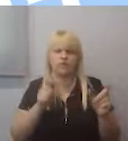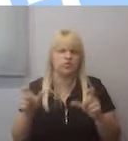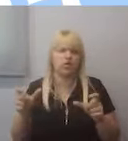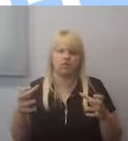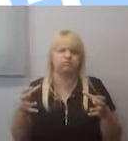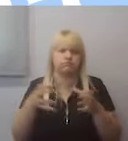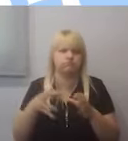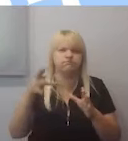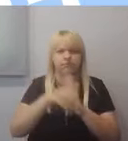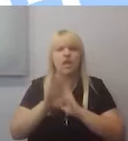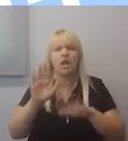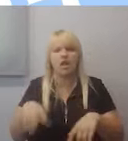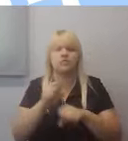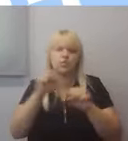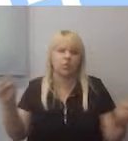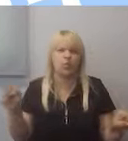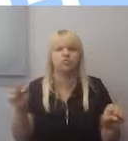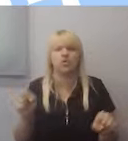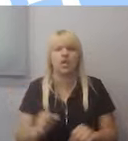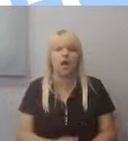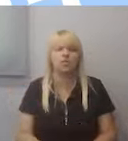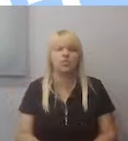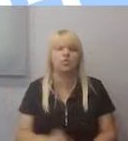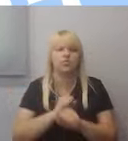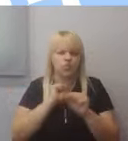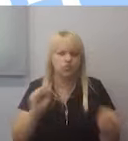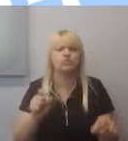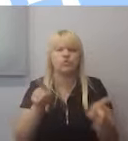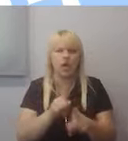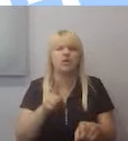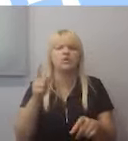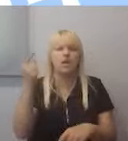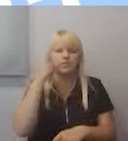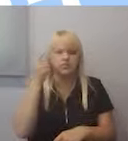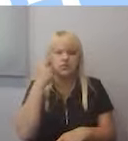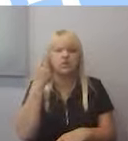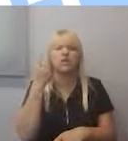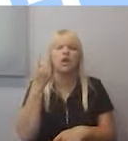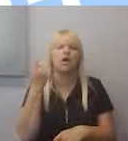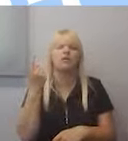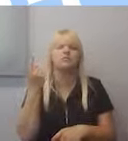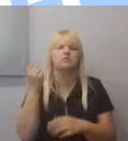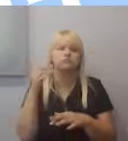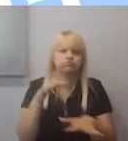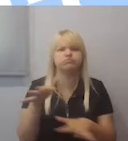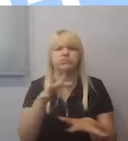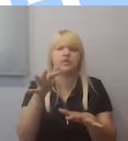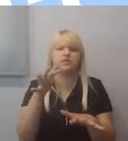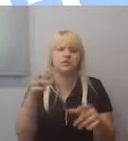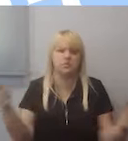varētu nodrošināt kā arī apzināt nepieciešamos katastrofas pārvaldīšanas pasākumus atbilstoši